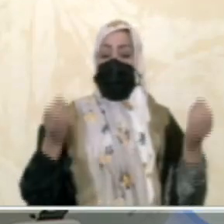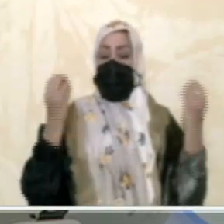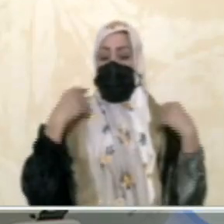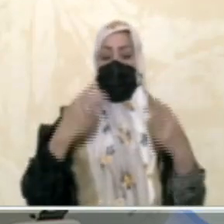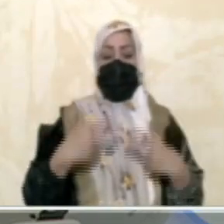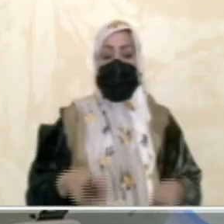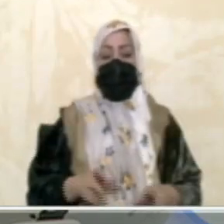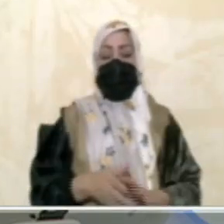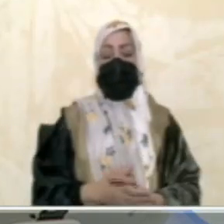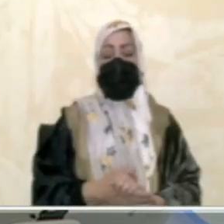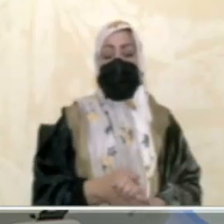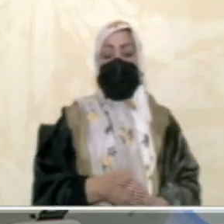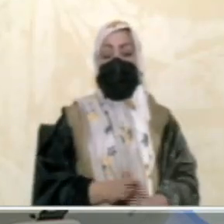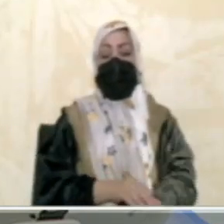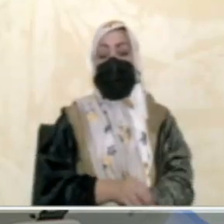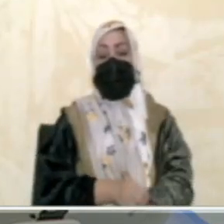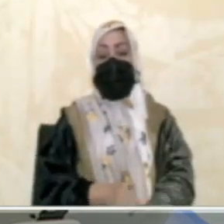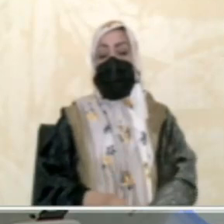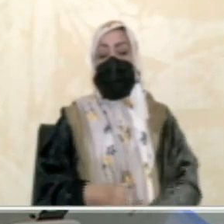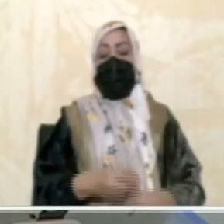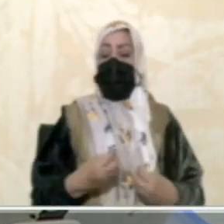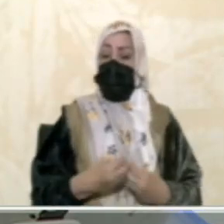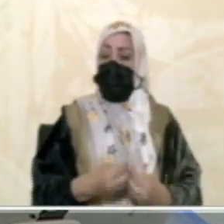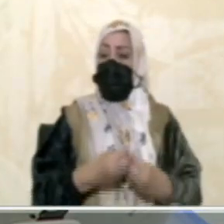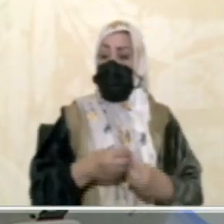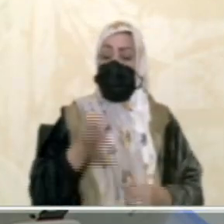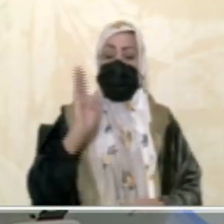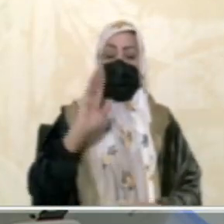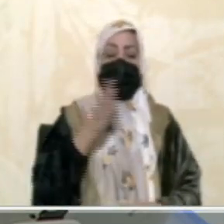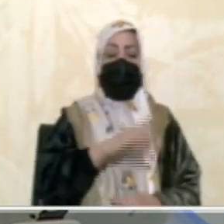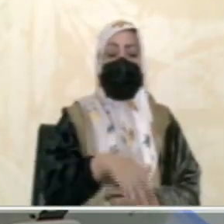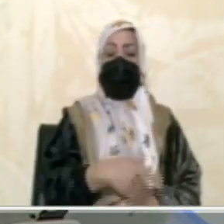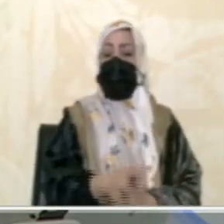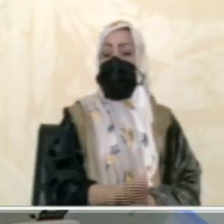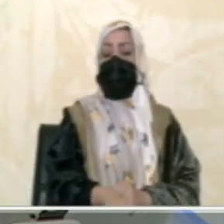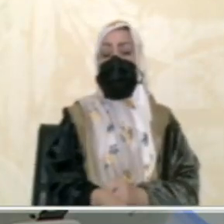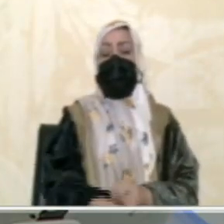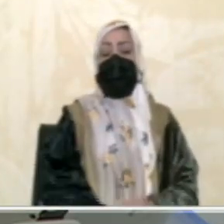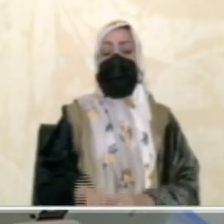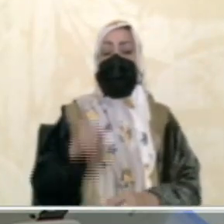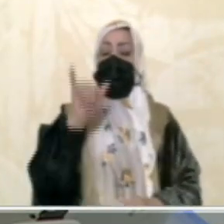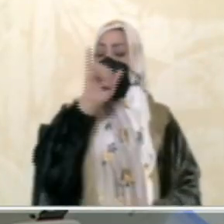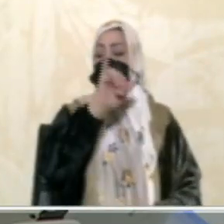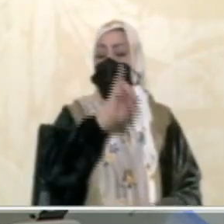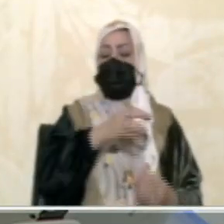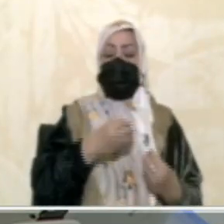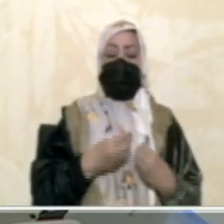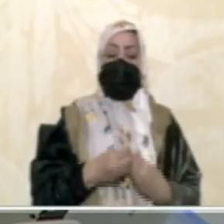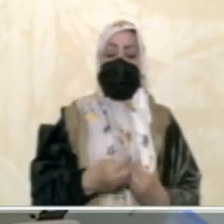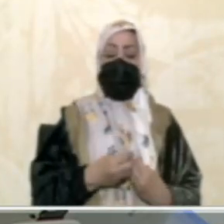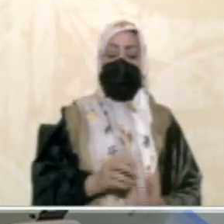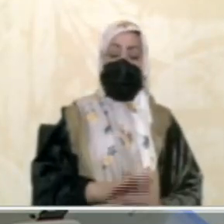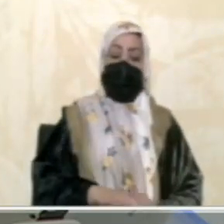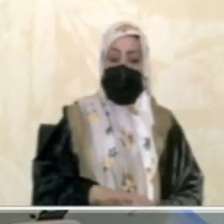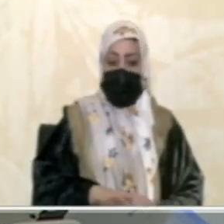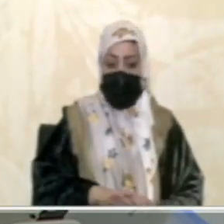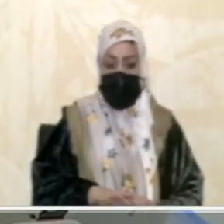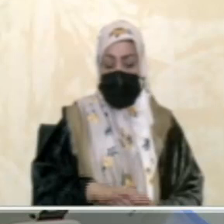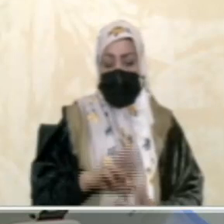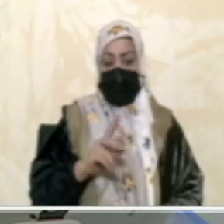وخاله الاب وخاله الام وان علت يعني حتى لو استمرت الى خاله الجد هؤلاء كلهم ميناء